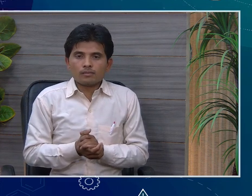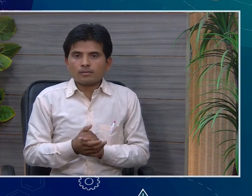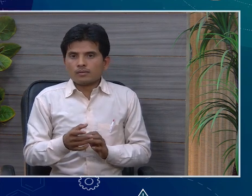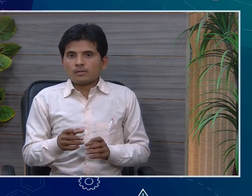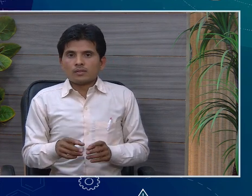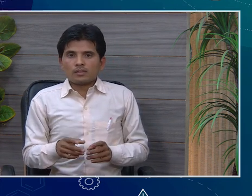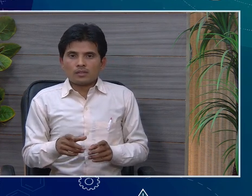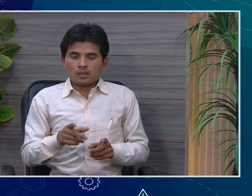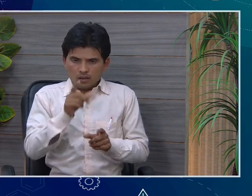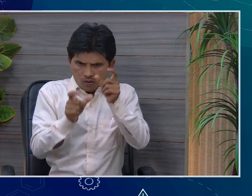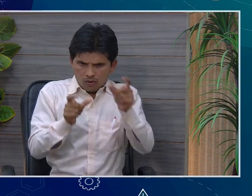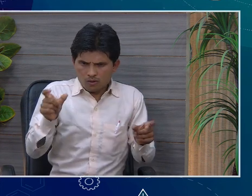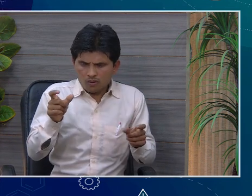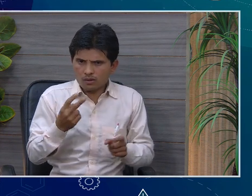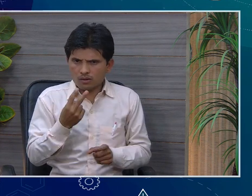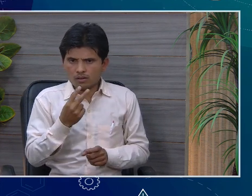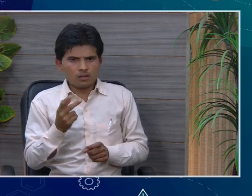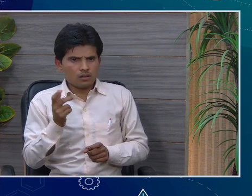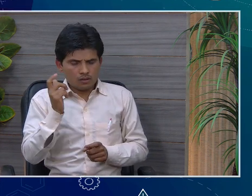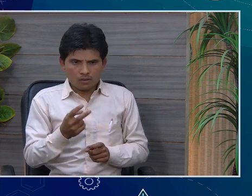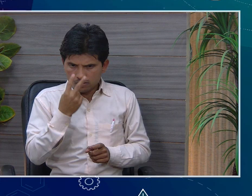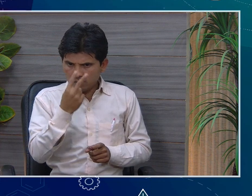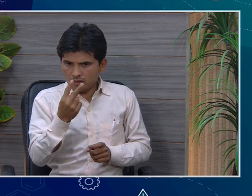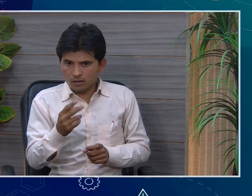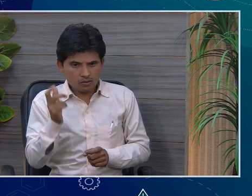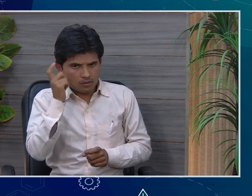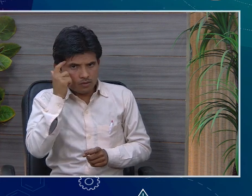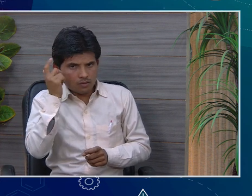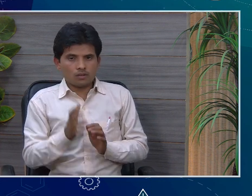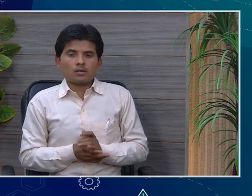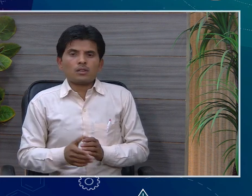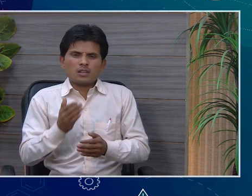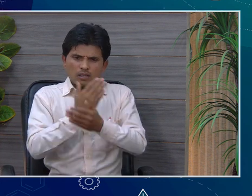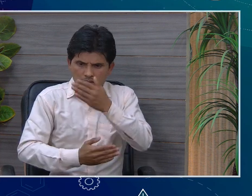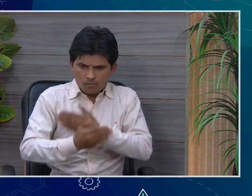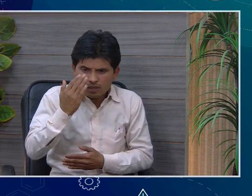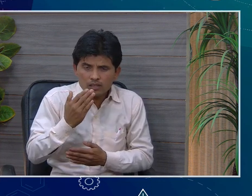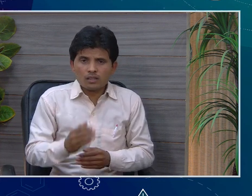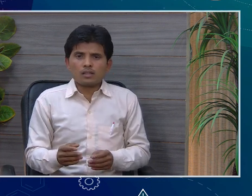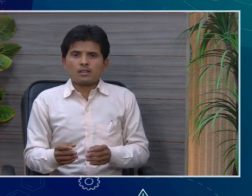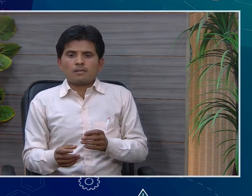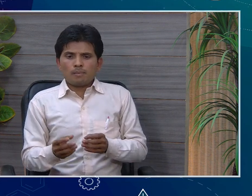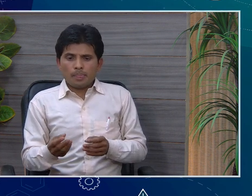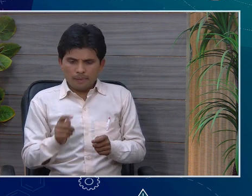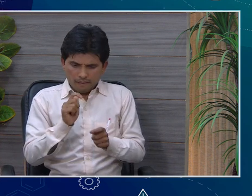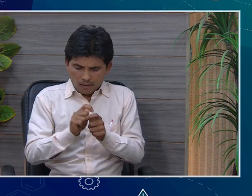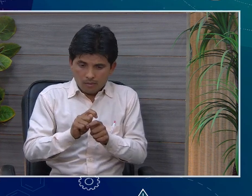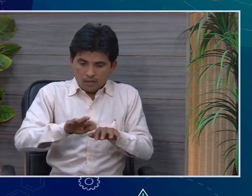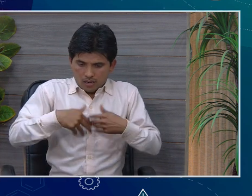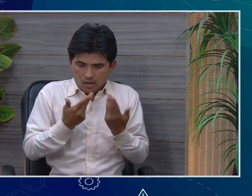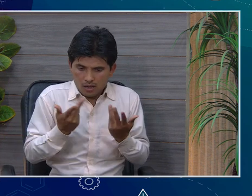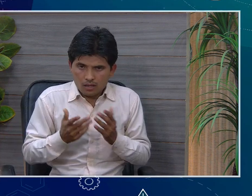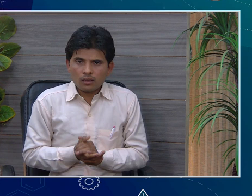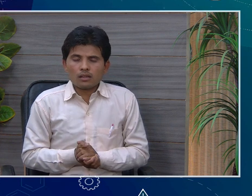लोगों की अगर बात करें तो यह सोच सकते हैं कि बच्चों को इस तरह से आप किस तरह से काम कर सकते हैं